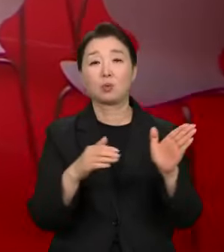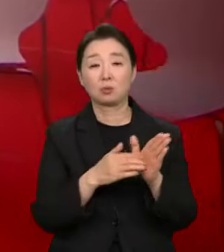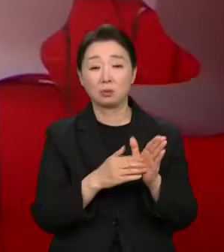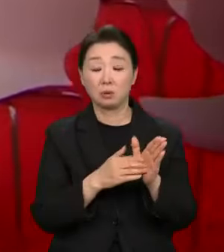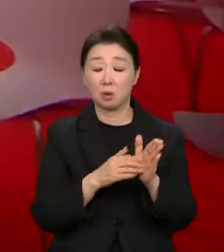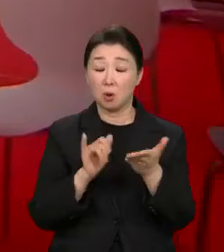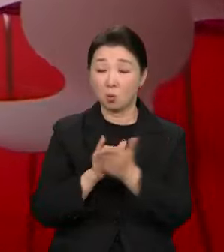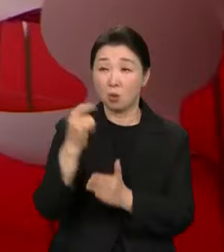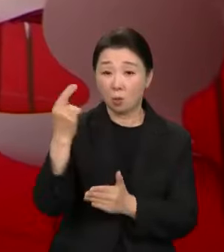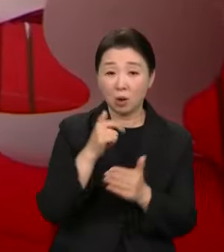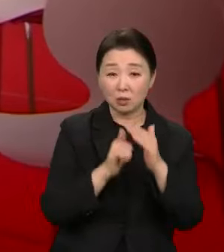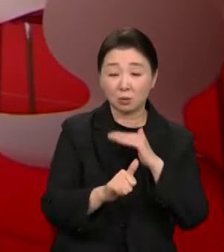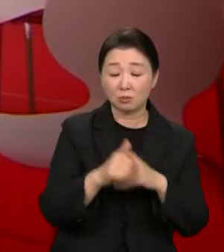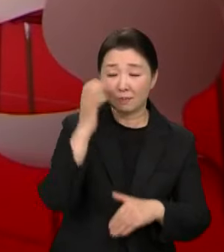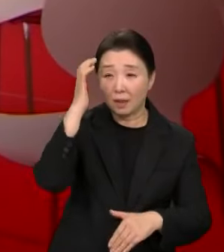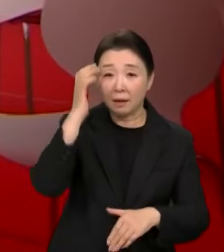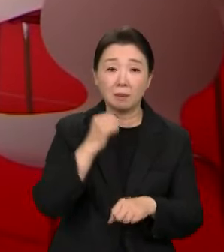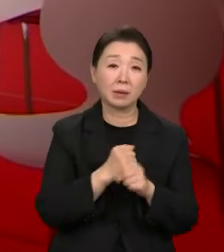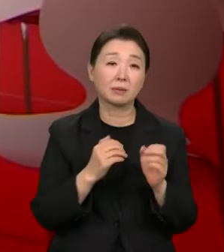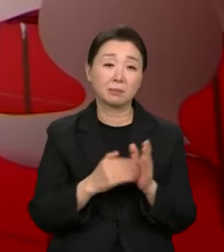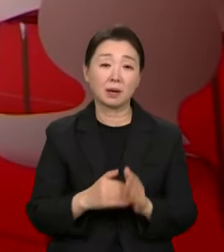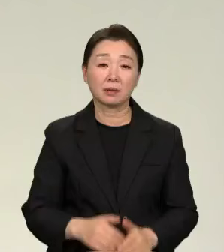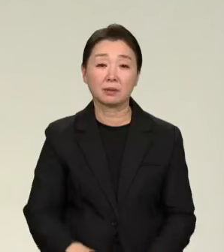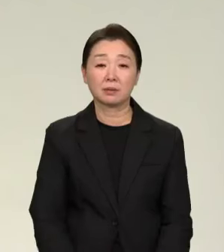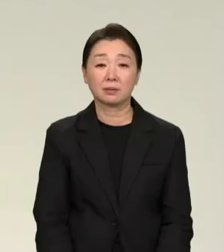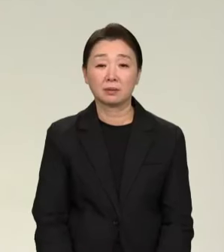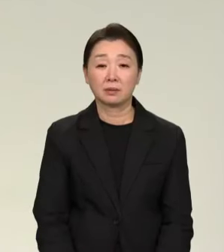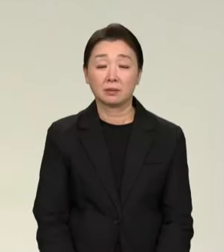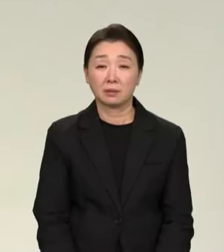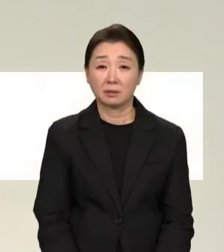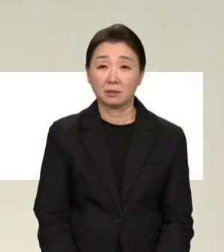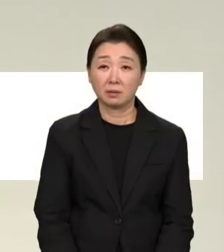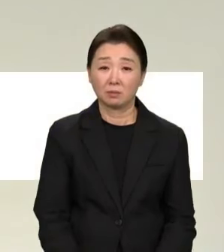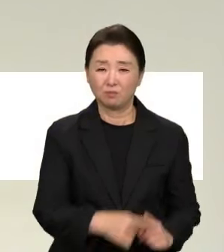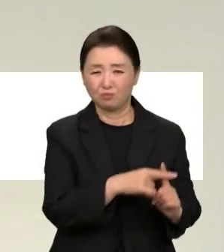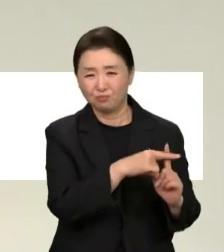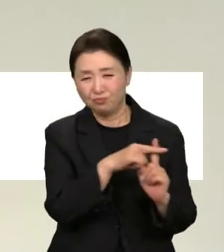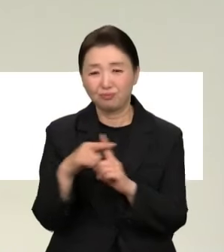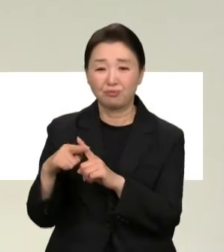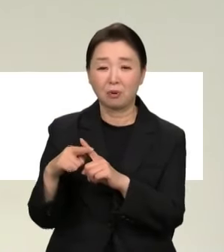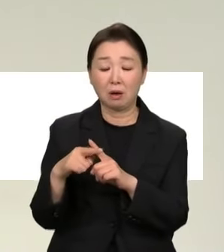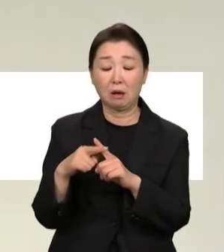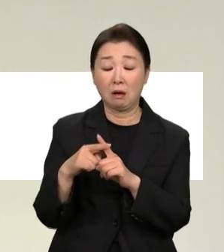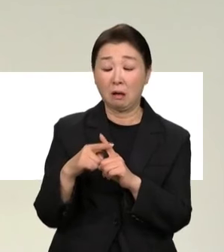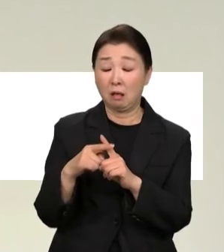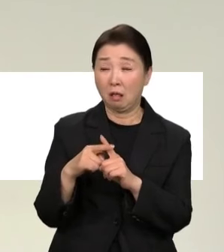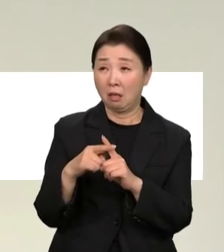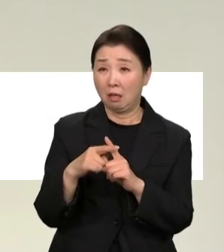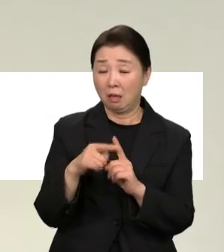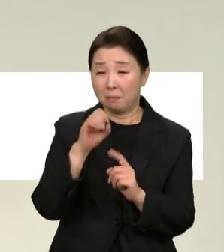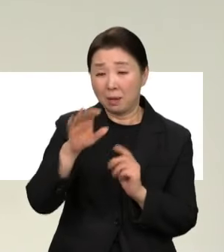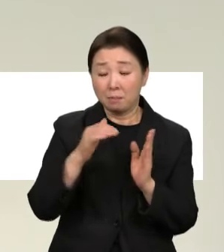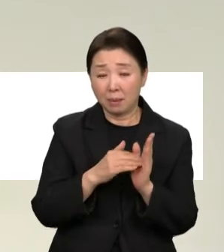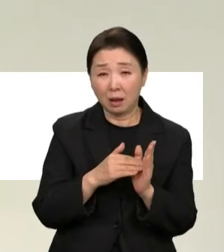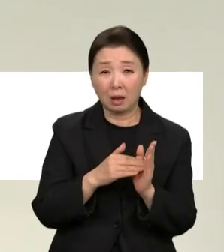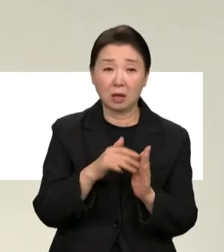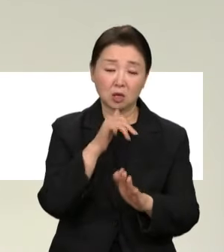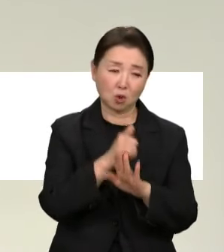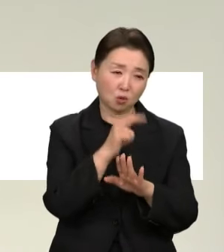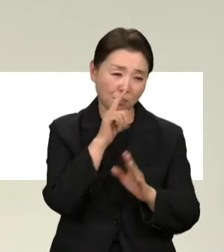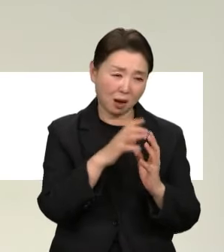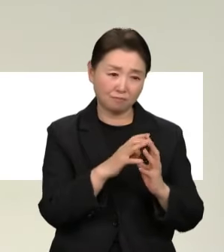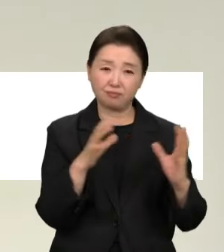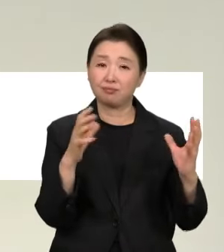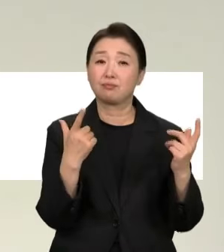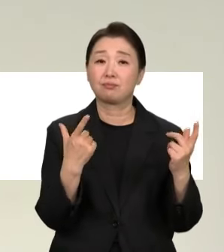공항을 찾았던 선수들을 곤혹스럽게 만들었습니다. 일방적인 소통의 방식이 지금의 이런 논란을 만들지